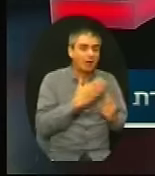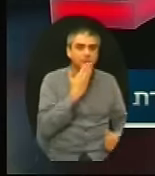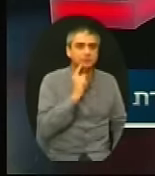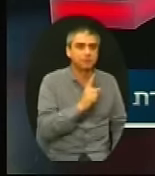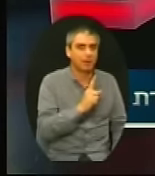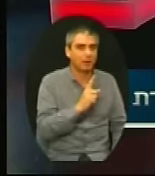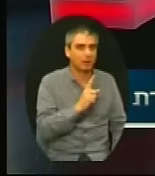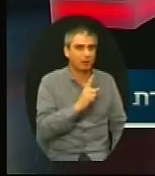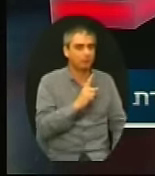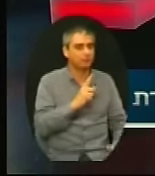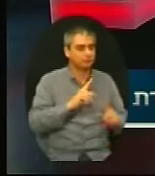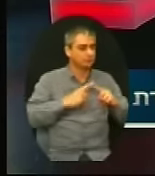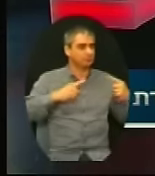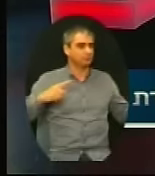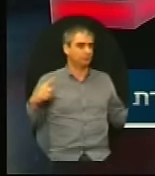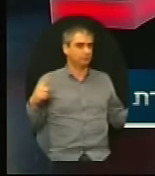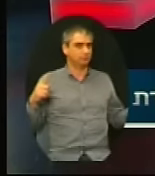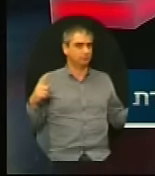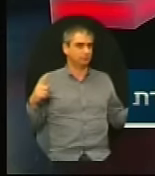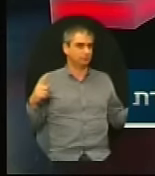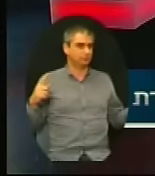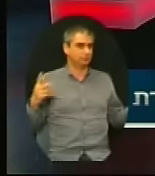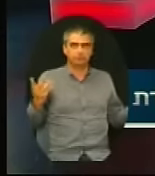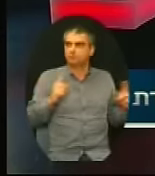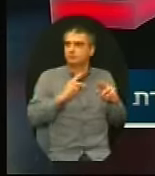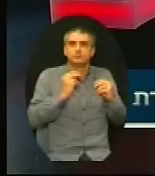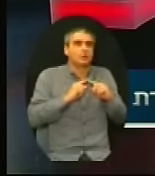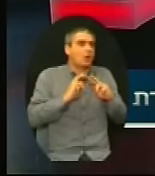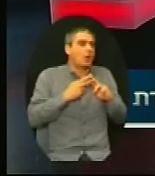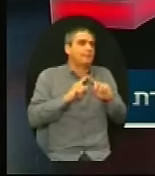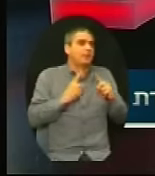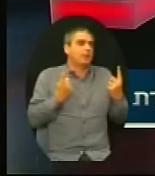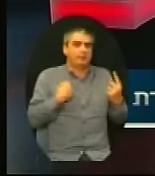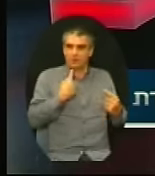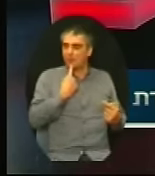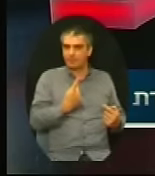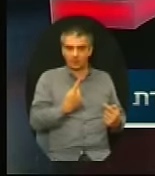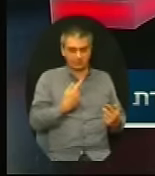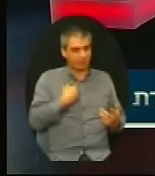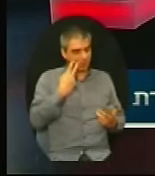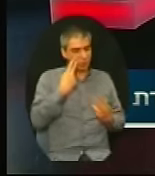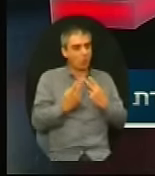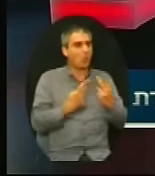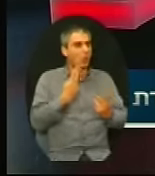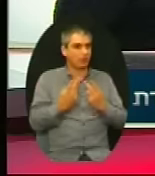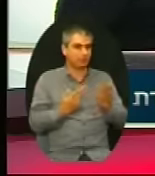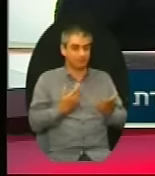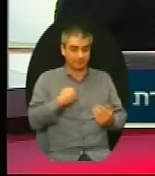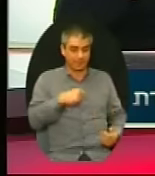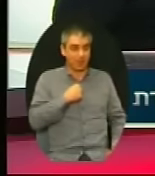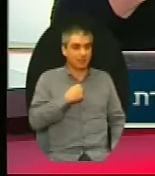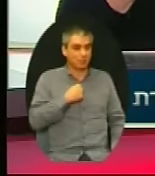על נגזרותיו השונות. זה בכלל עולם אחר, ואנחנו, אני אומרת לך, אנחנו רואות ורואים את זה,